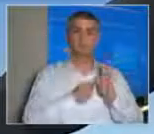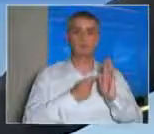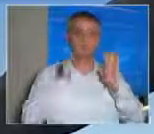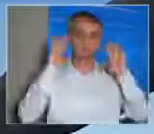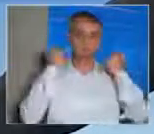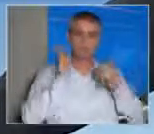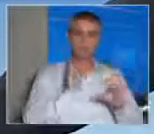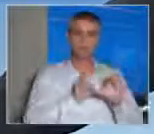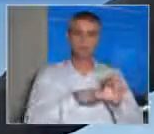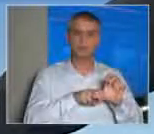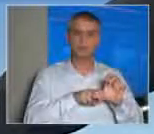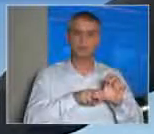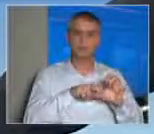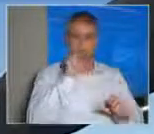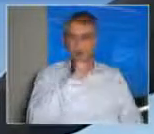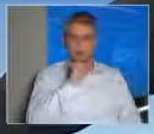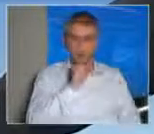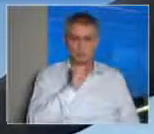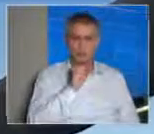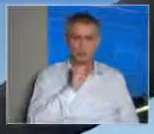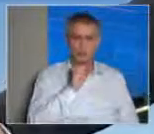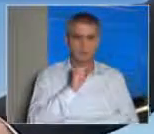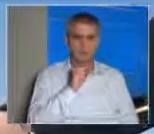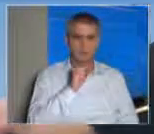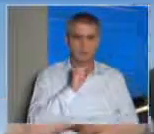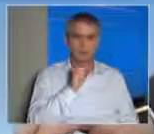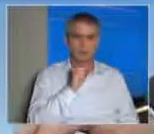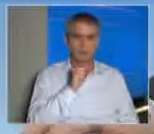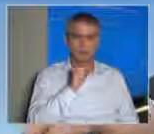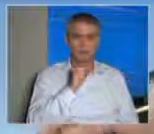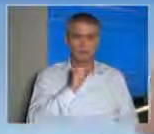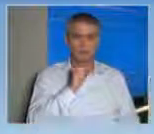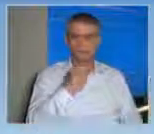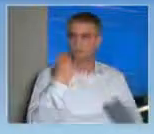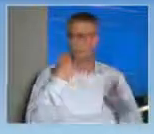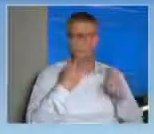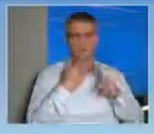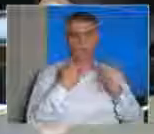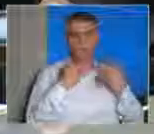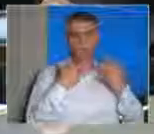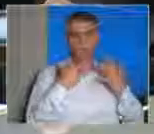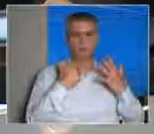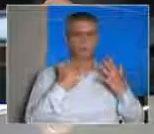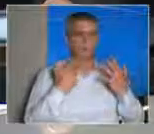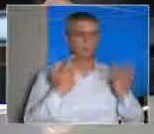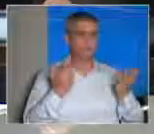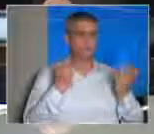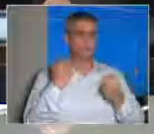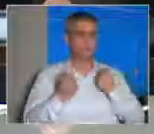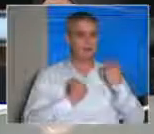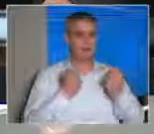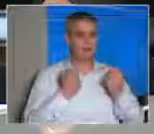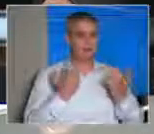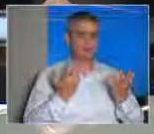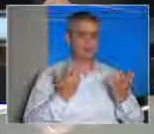מצרים השתתפה באירוויזיון. 25 פעמים? כן, החל מ-19... אני חושבת שהם רק יוסיפו. באמת, הרבה אנרגיה, הרבה קהל.